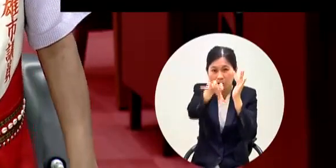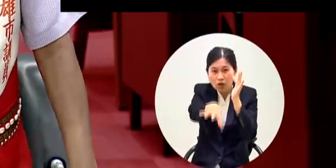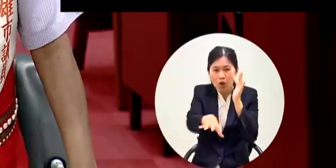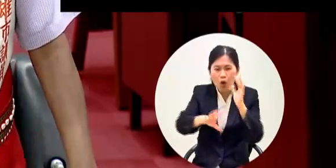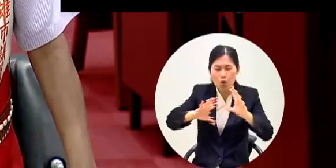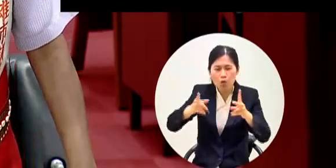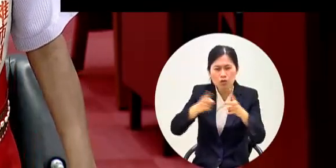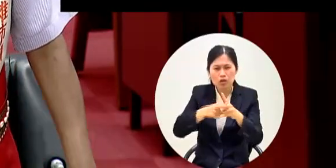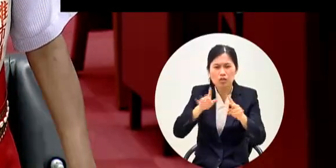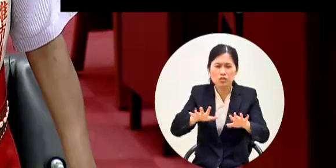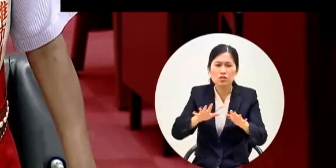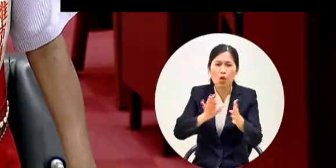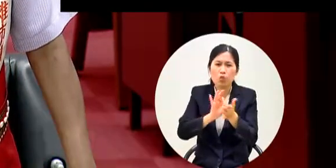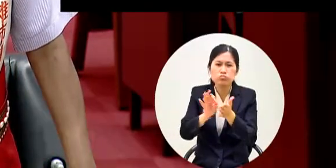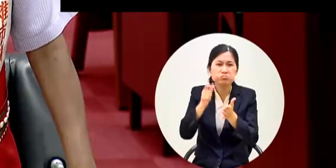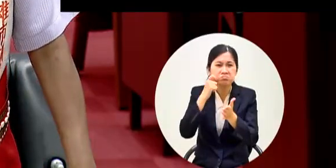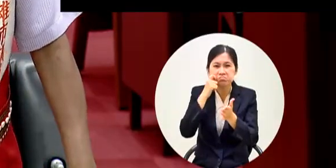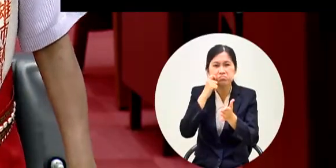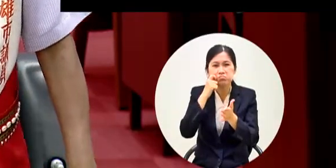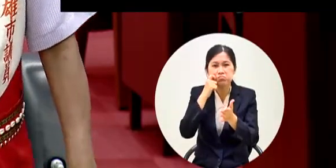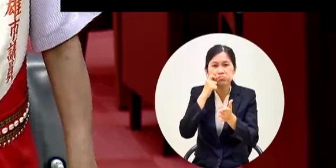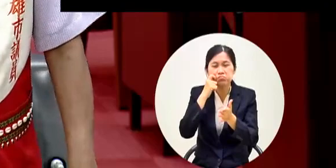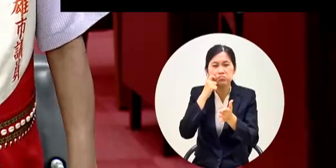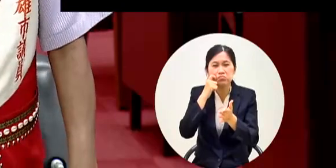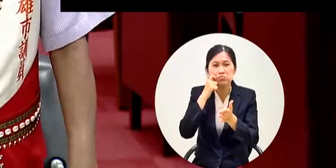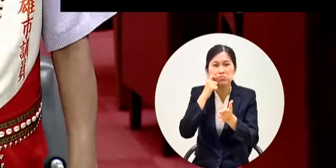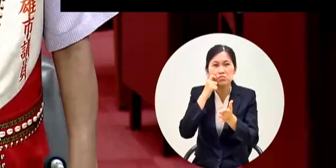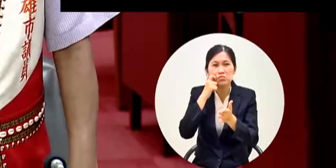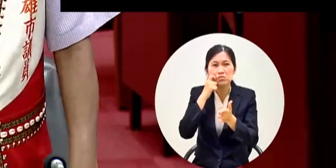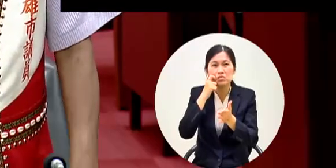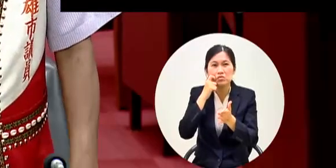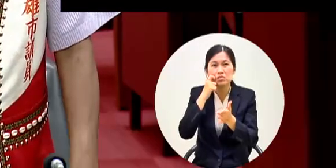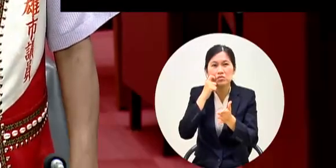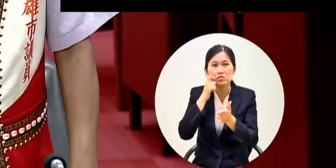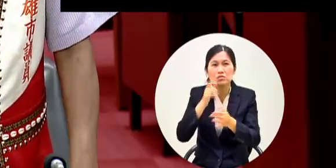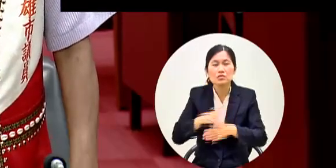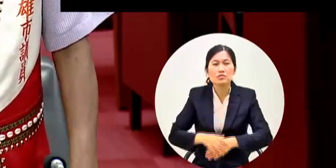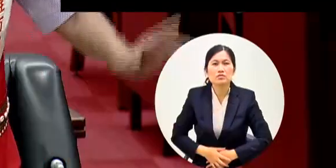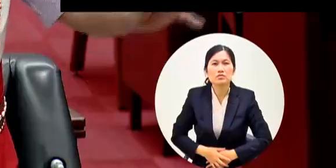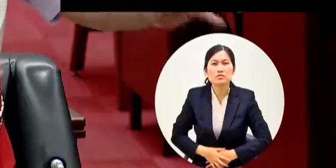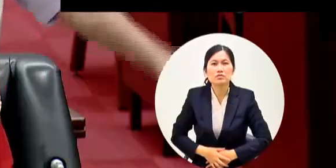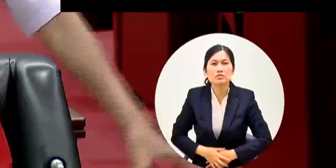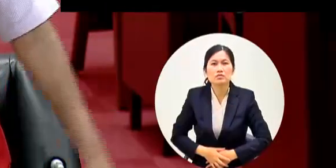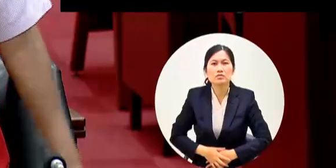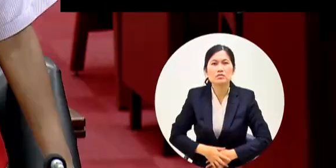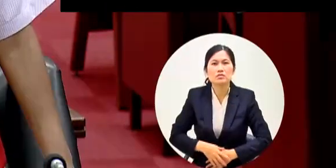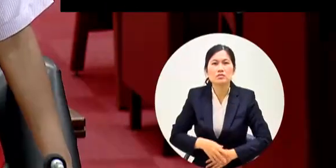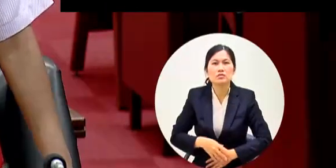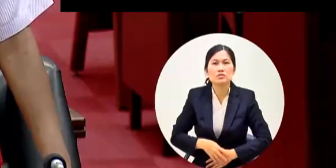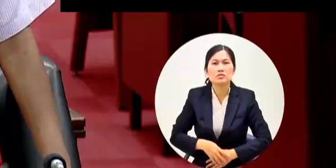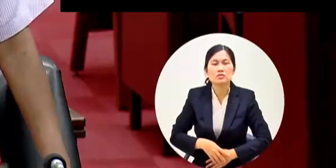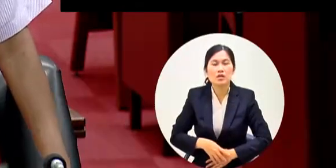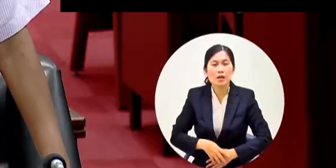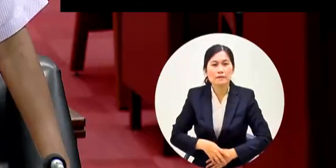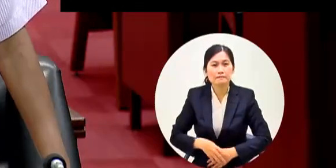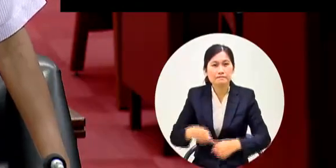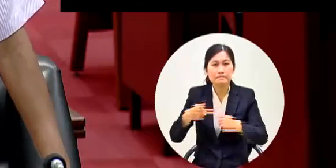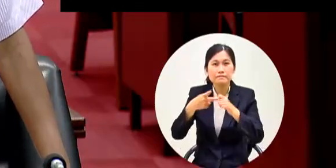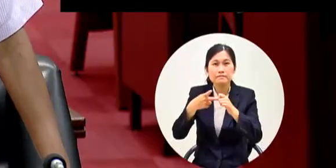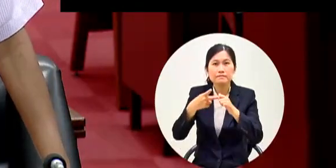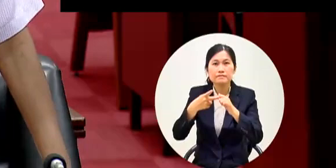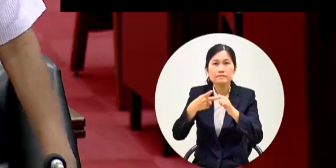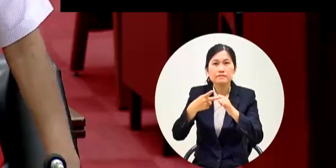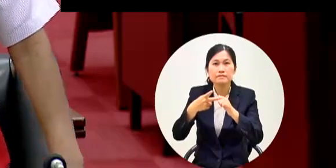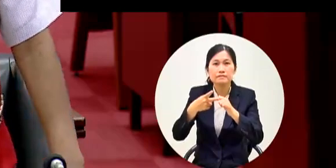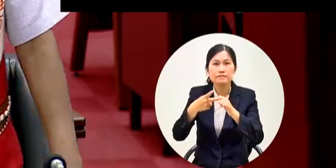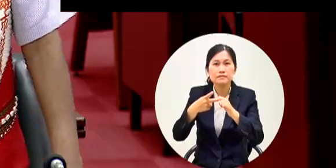企业是原住民，是为了孩子就把这个地就来作为校舍，在